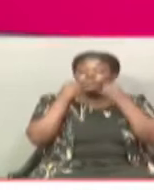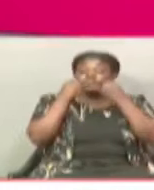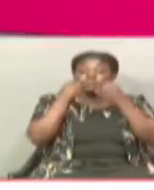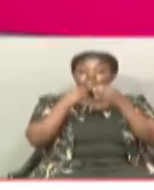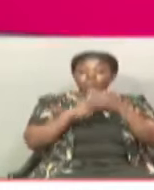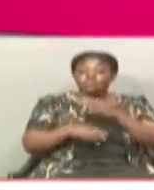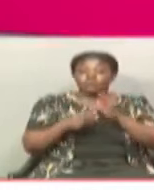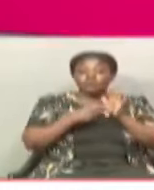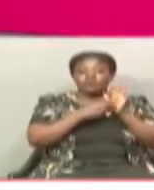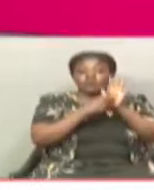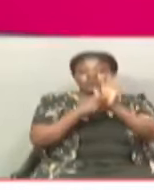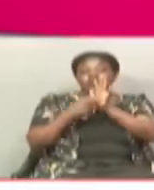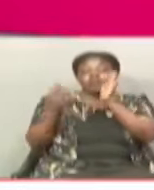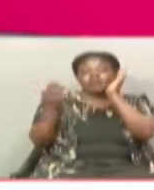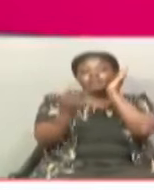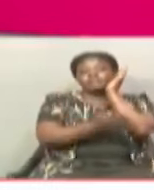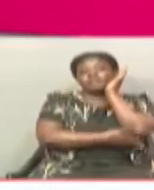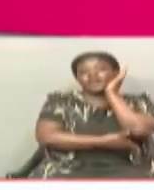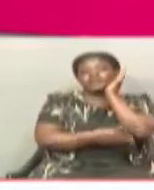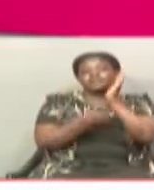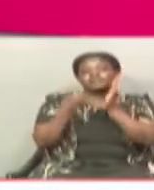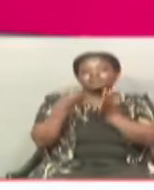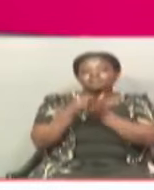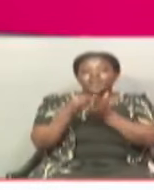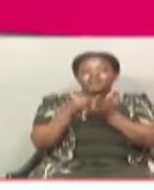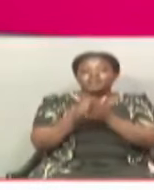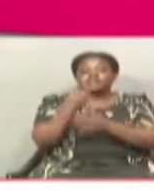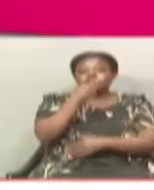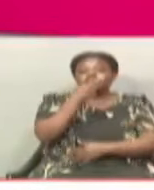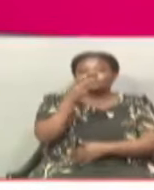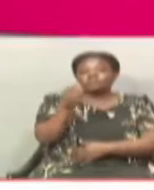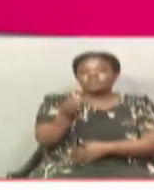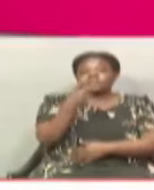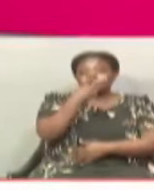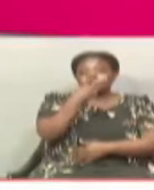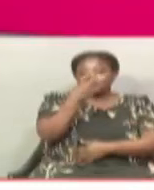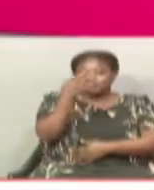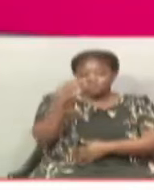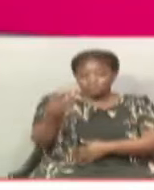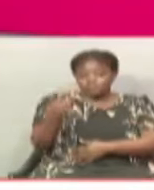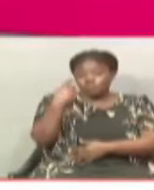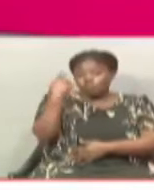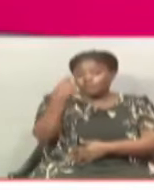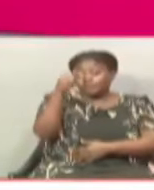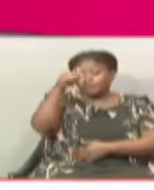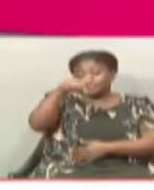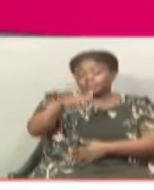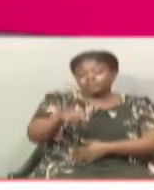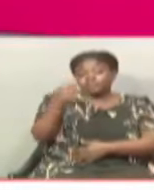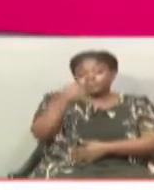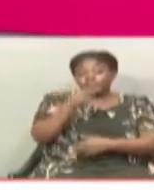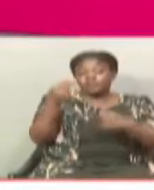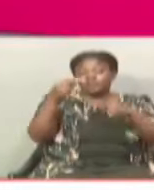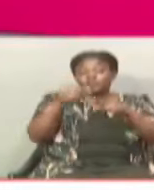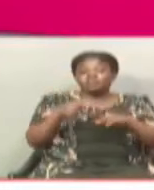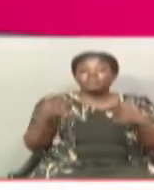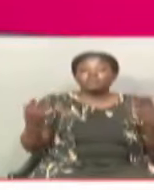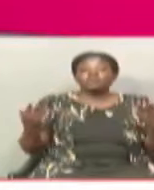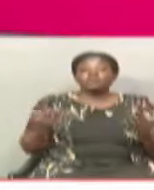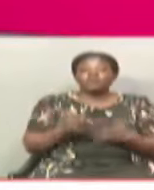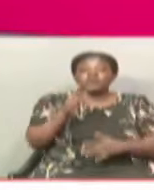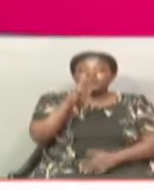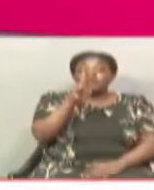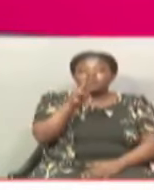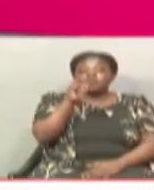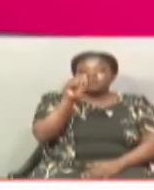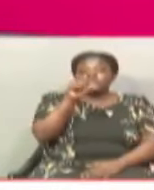zenti omwoleso ogwa harvest money biri abiri mwesatu gubulwako ennaku musanvu zokka era nga gwakubeera ku kisaawe kololo